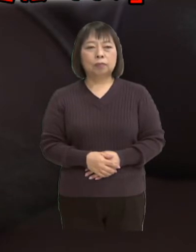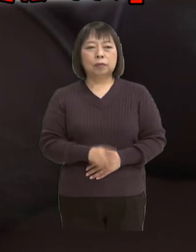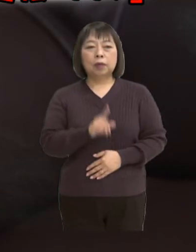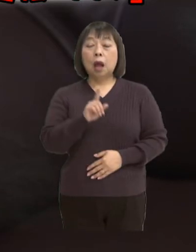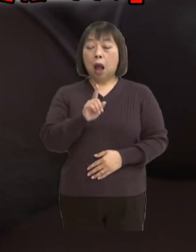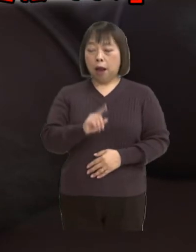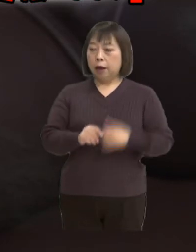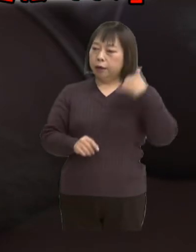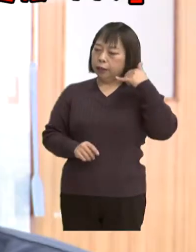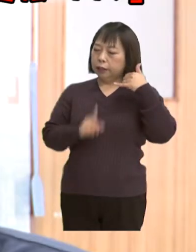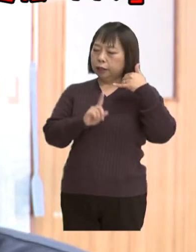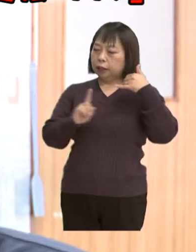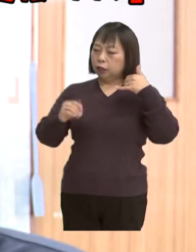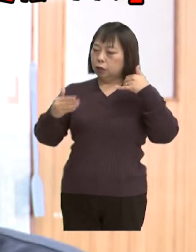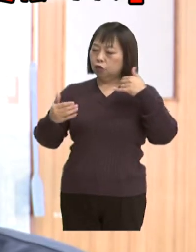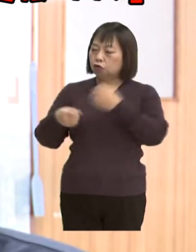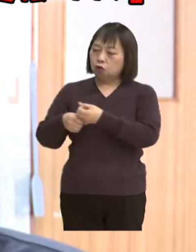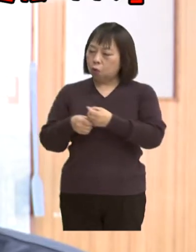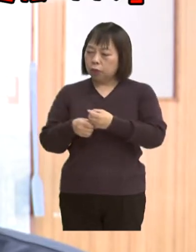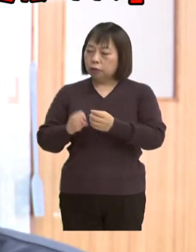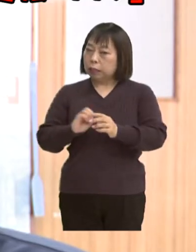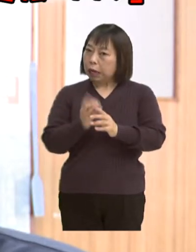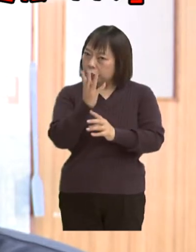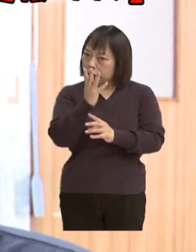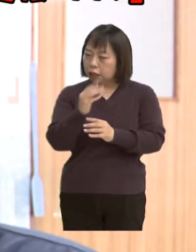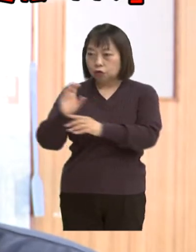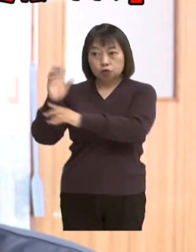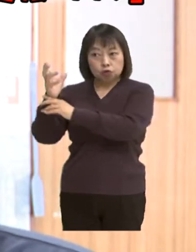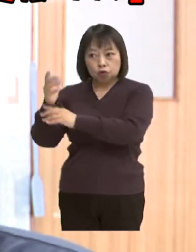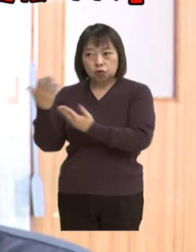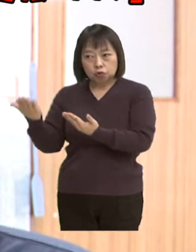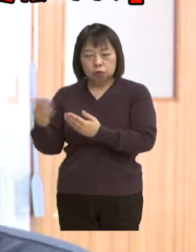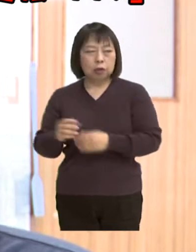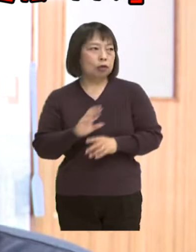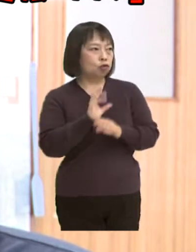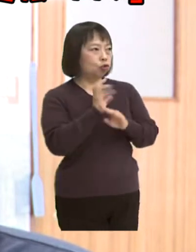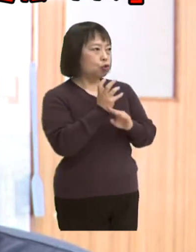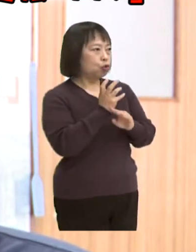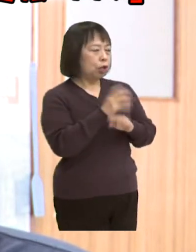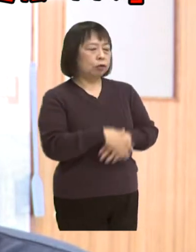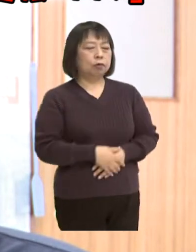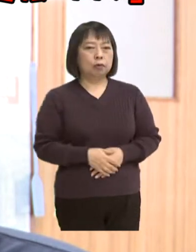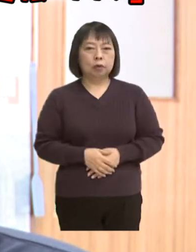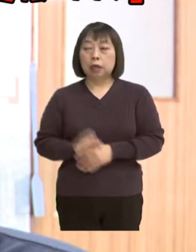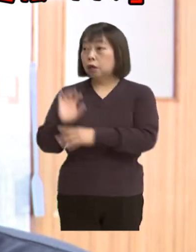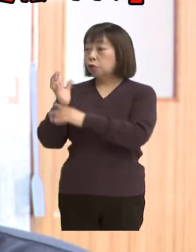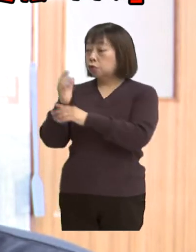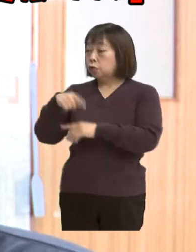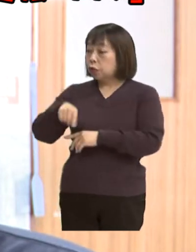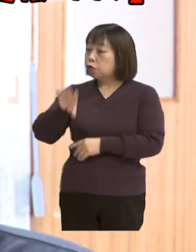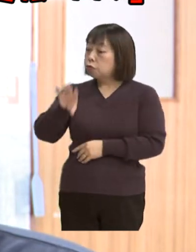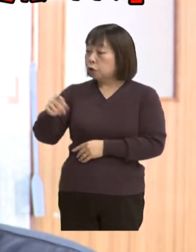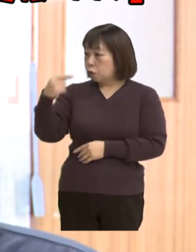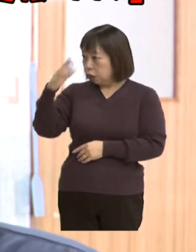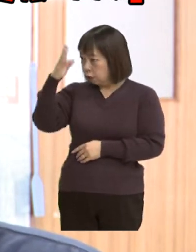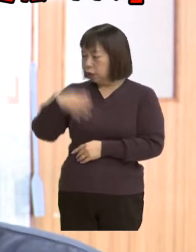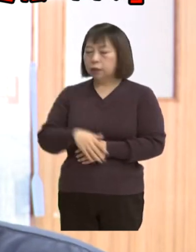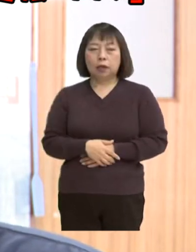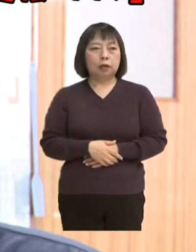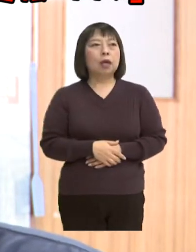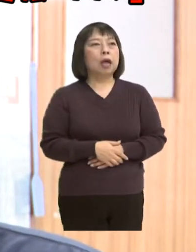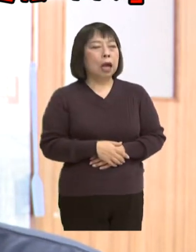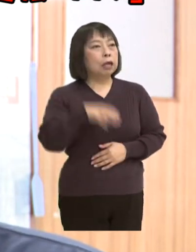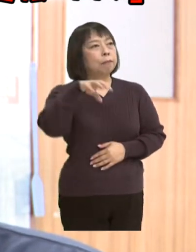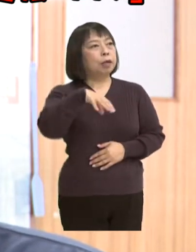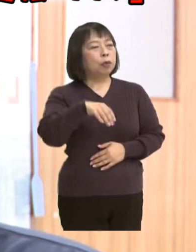119番消防です。火事ですか、救急ですか。 救急です。 救急車が向かう場所を教えてください。 はい、